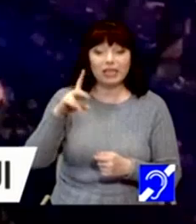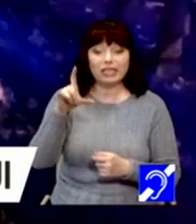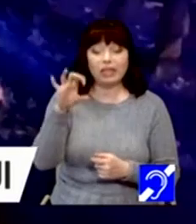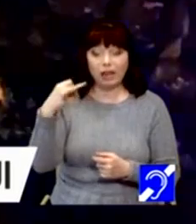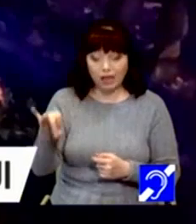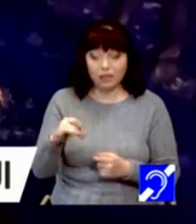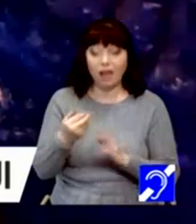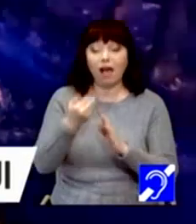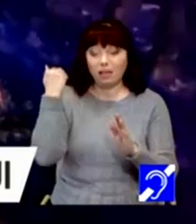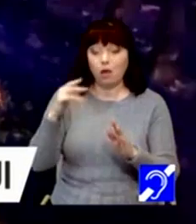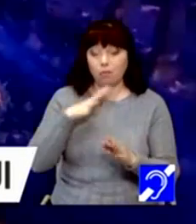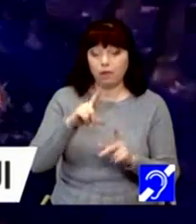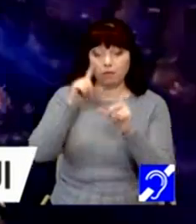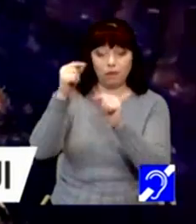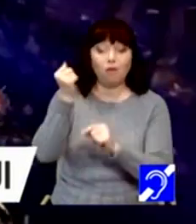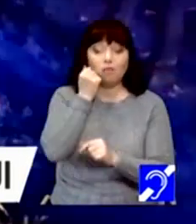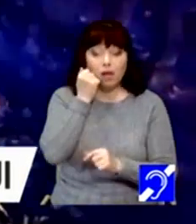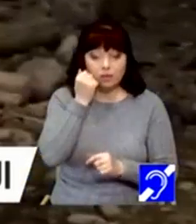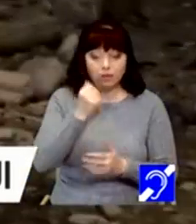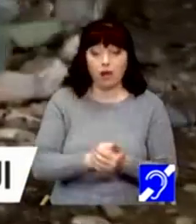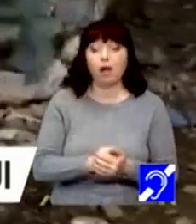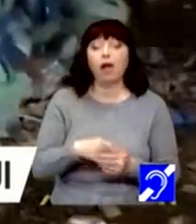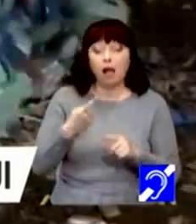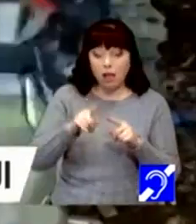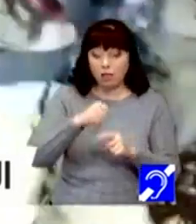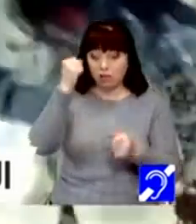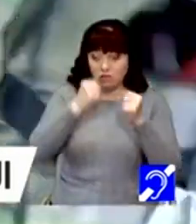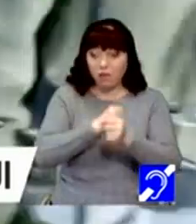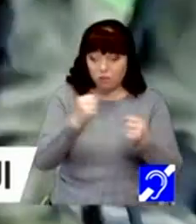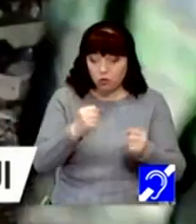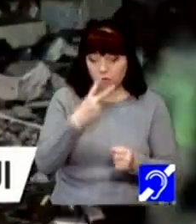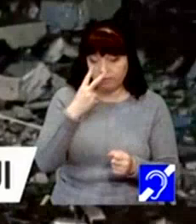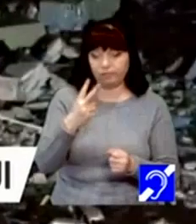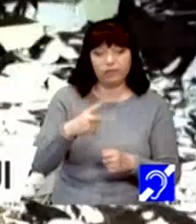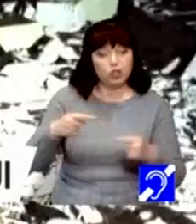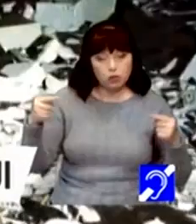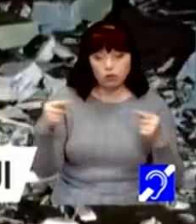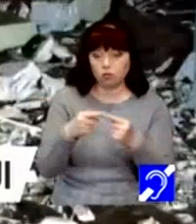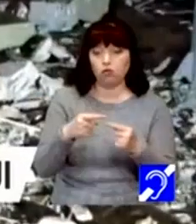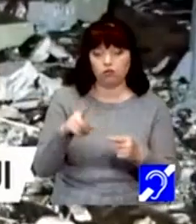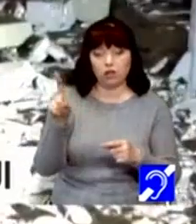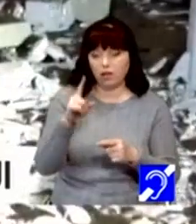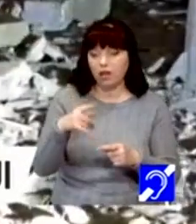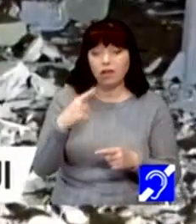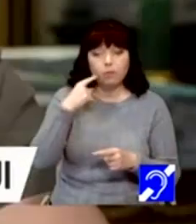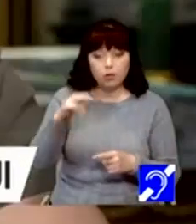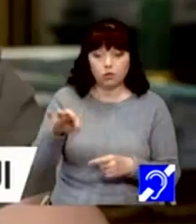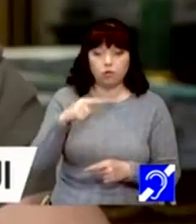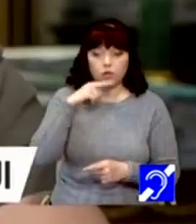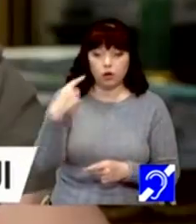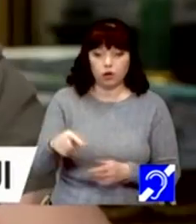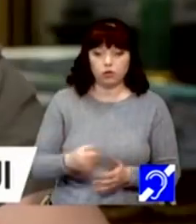vizitati și Moscova pentru liderul ucrainean atacul de aseară de la Kiev este un o exemple atitudini sfidătoare a Rusiei